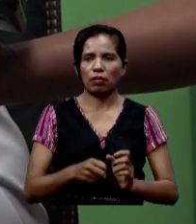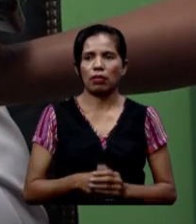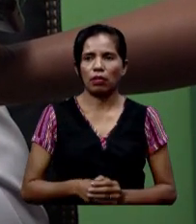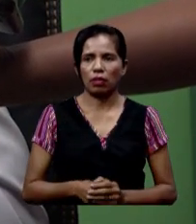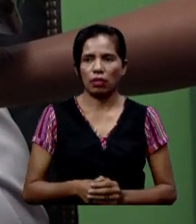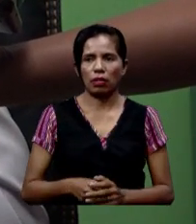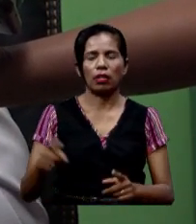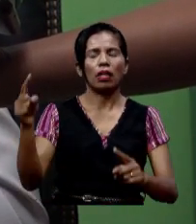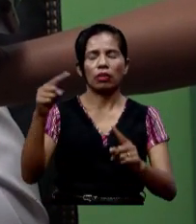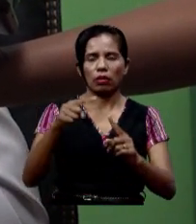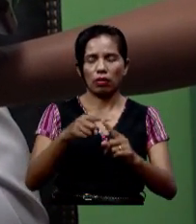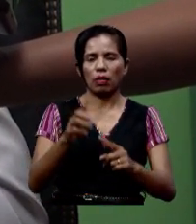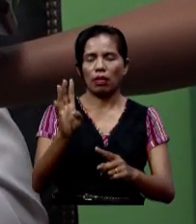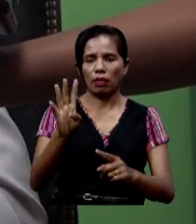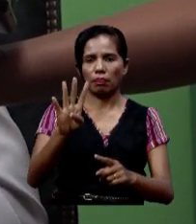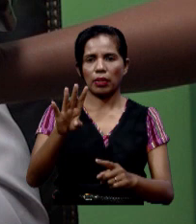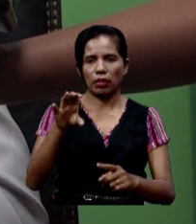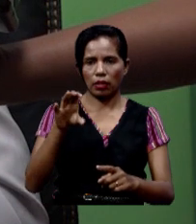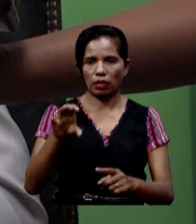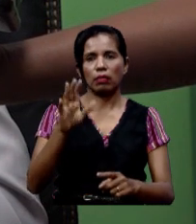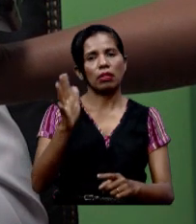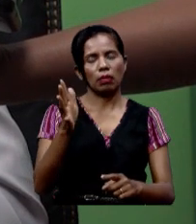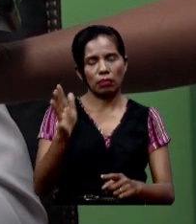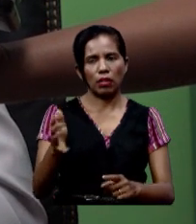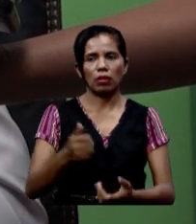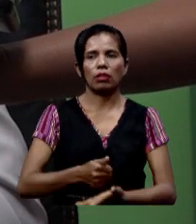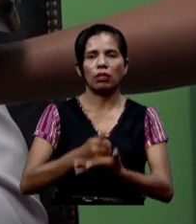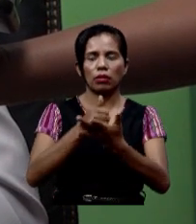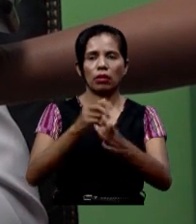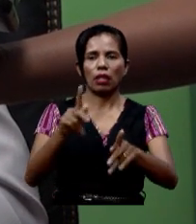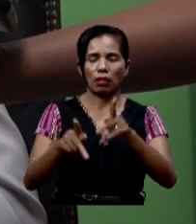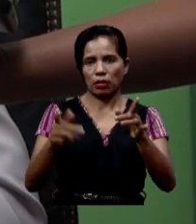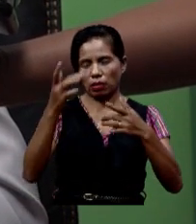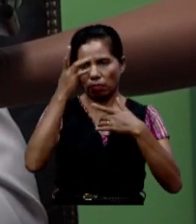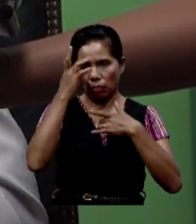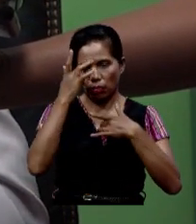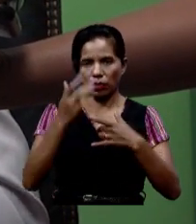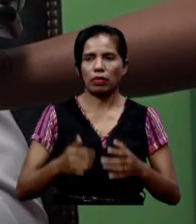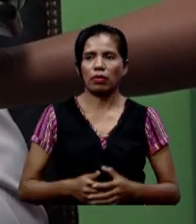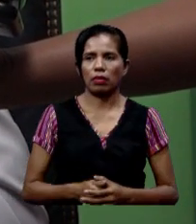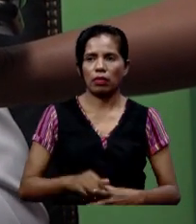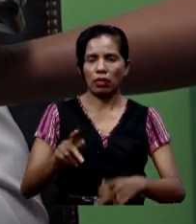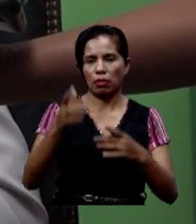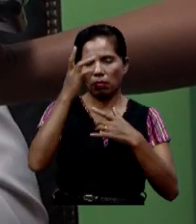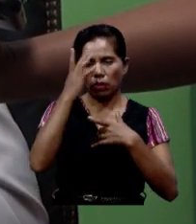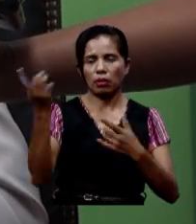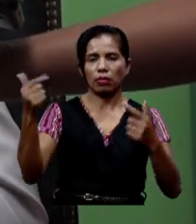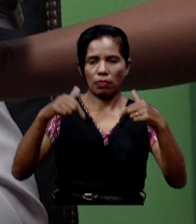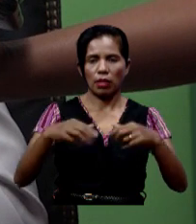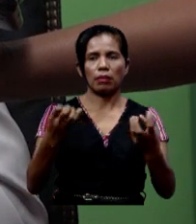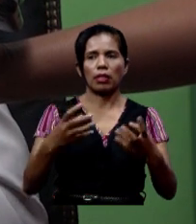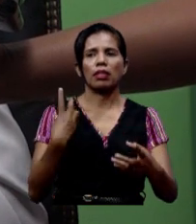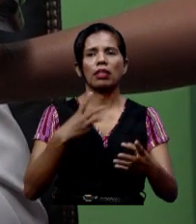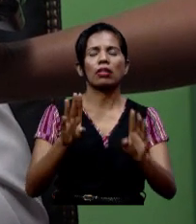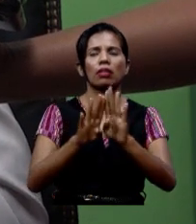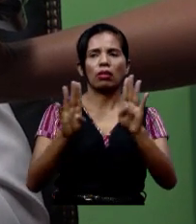sto 450, lori responde ba necessidade noe maka overload, pasien mai barak. Ita to loke